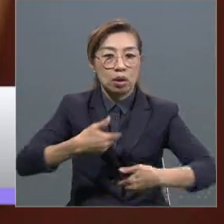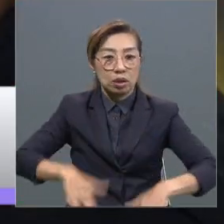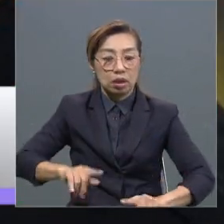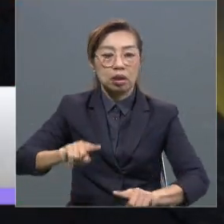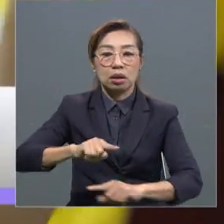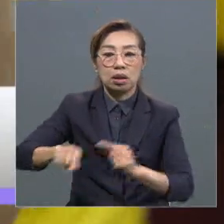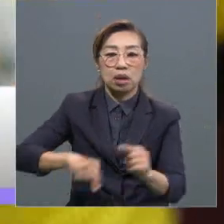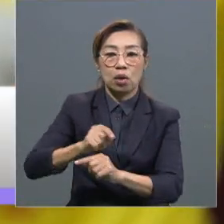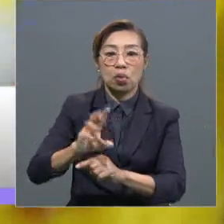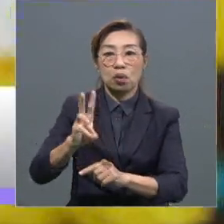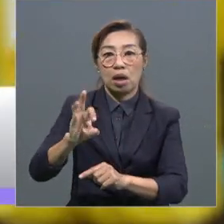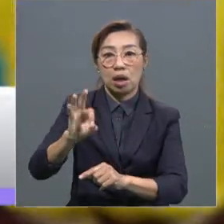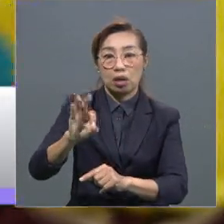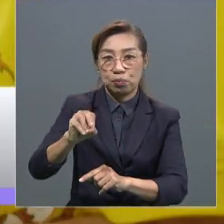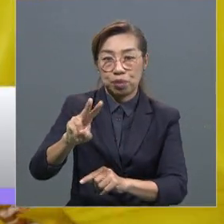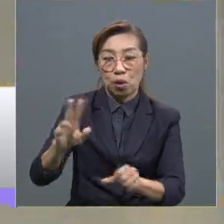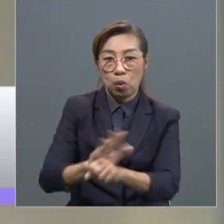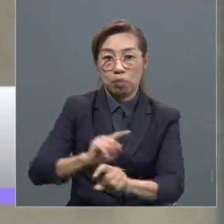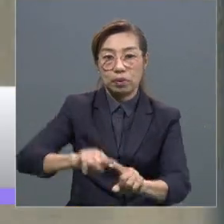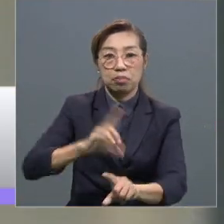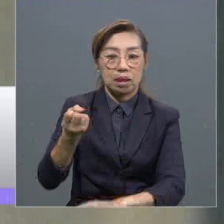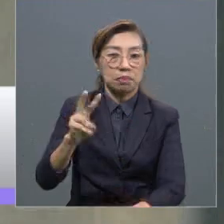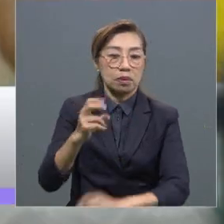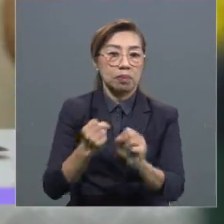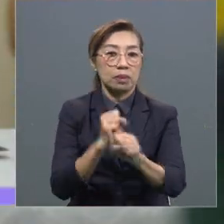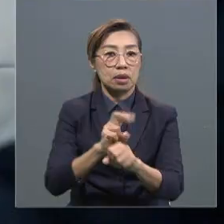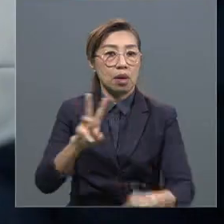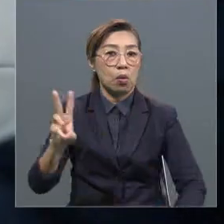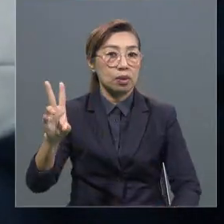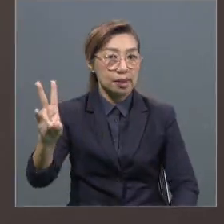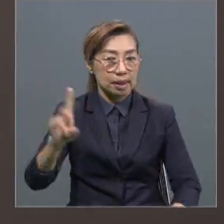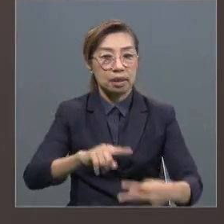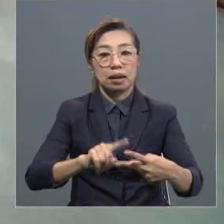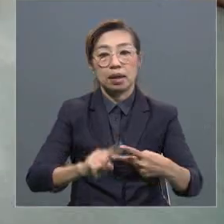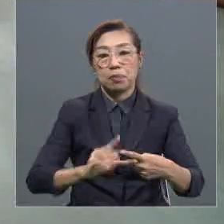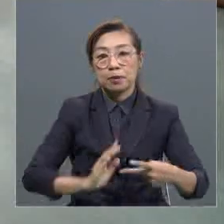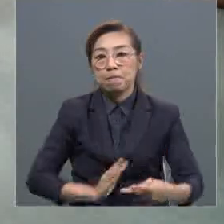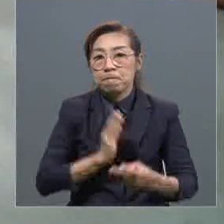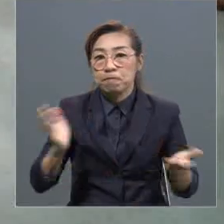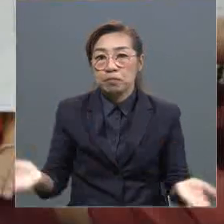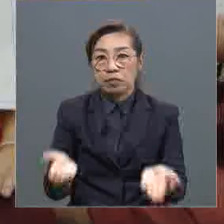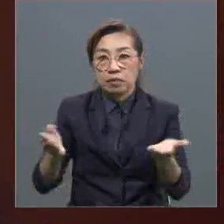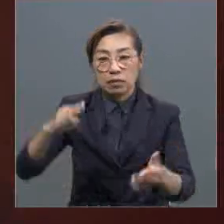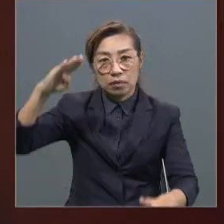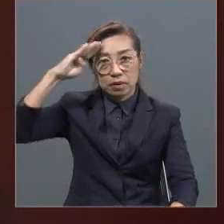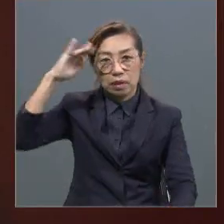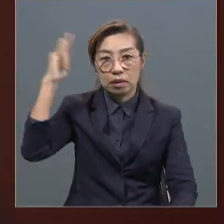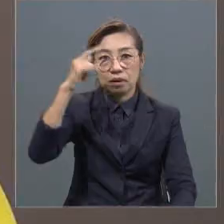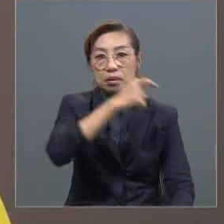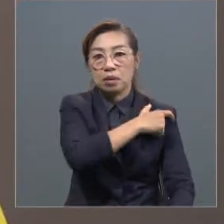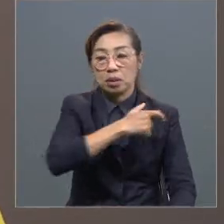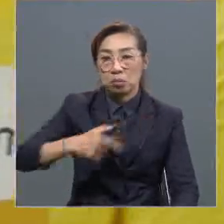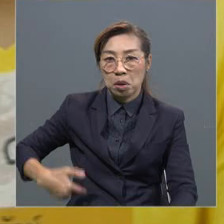92พรรษา 12สิงหาคม2567และเฉลิมพระเกียรติพระบาทสมเด็จพระเจ้าอยู่หัวเนื่องในโอกาส